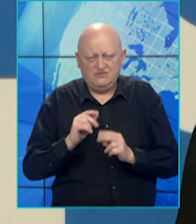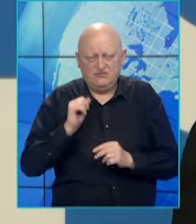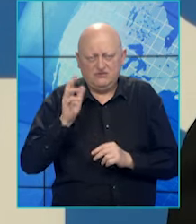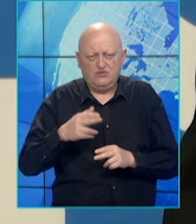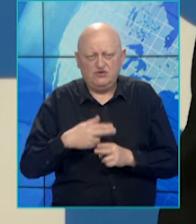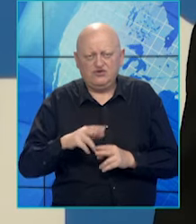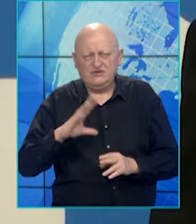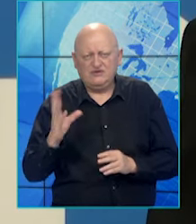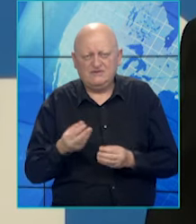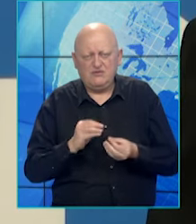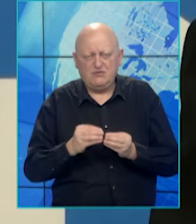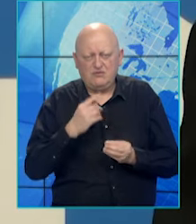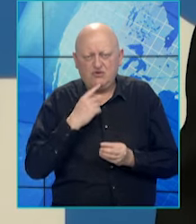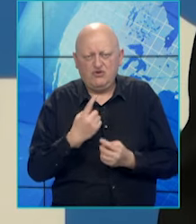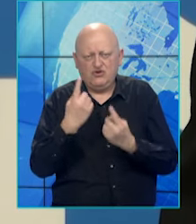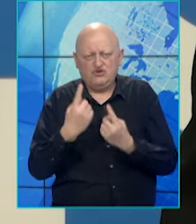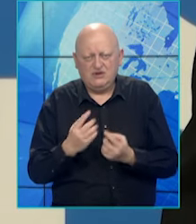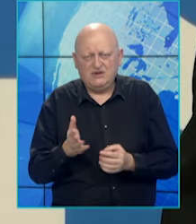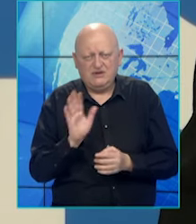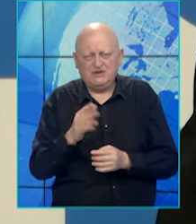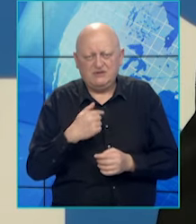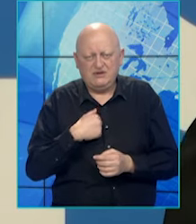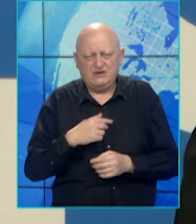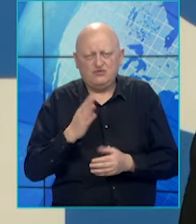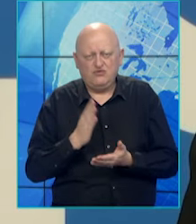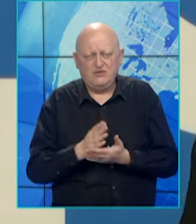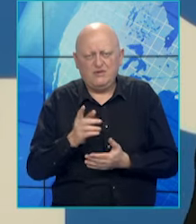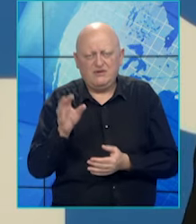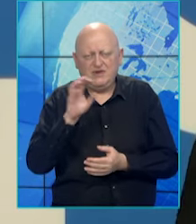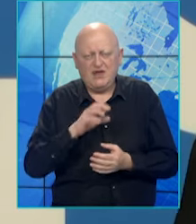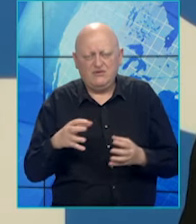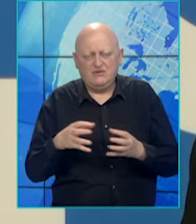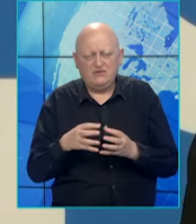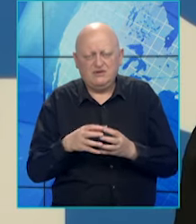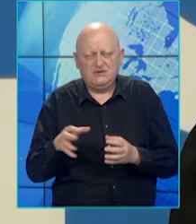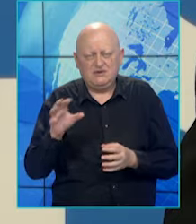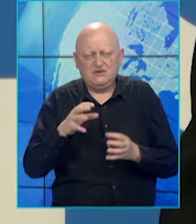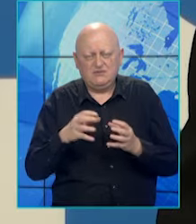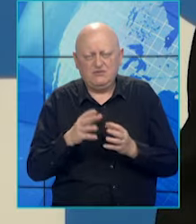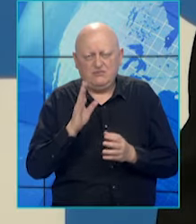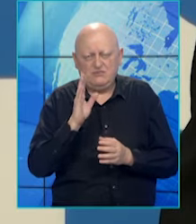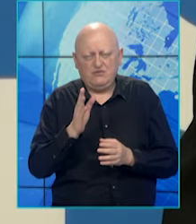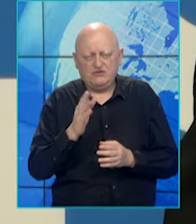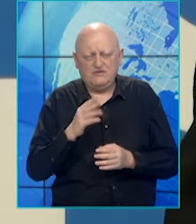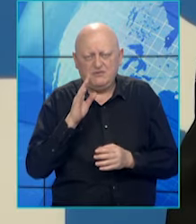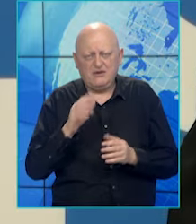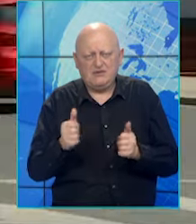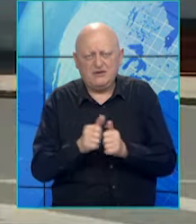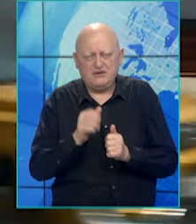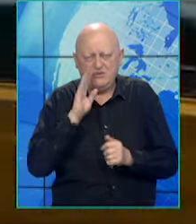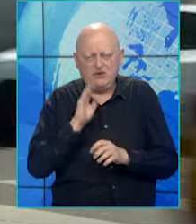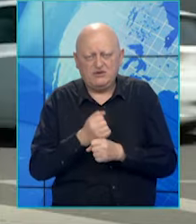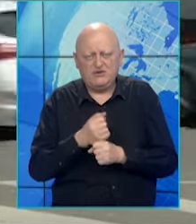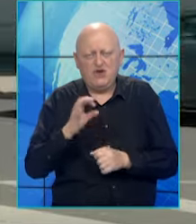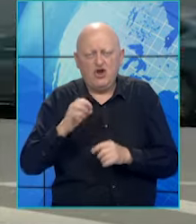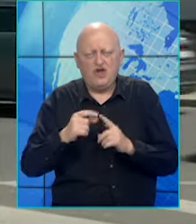se mogu riješiti skoro svi problemi koji stoje ispred nas, a koji su upravo ovaj evropski tim ili tim Evropa postavili pred partnere u Bosni i Hercegovini.